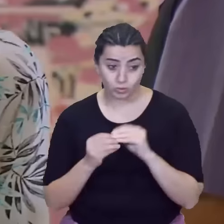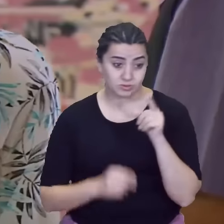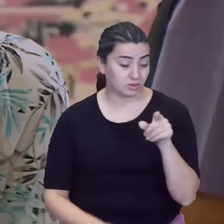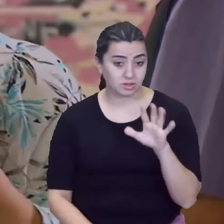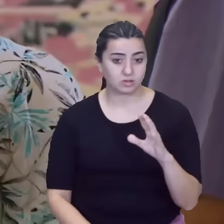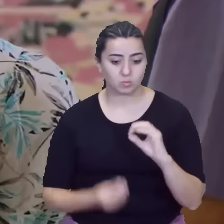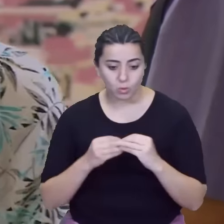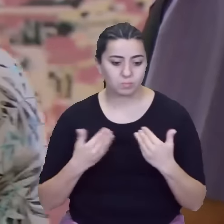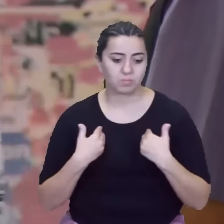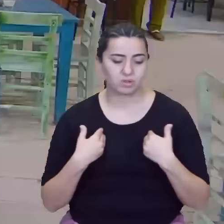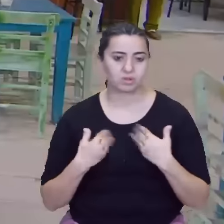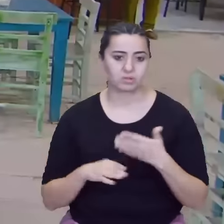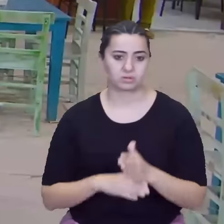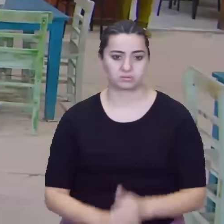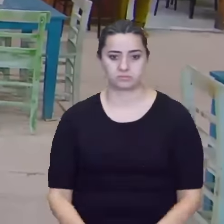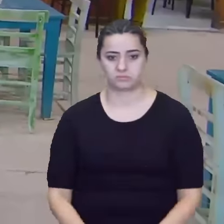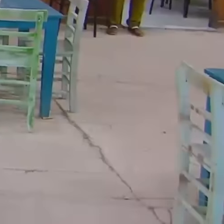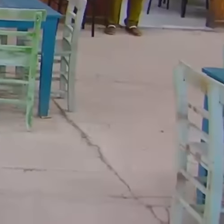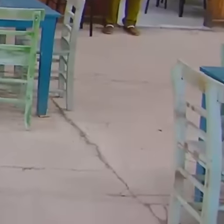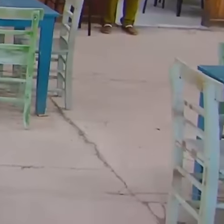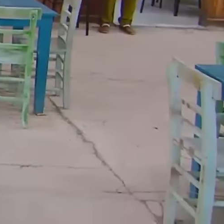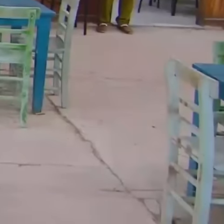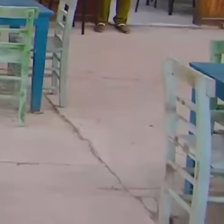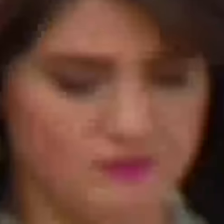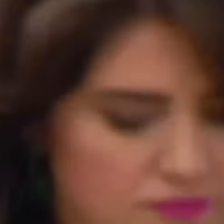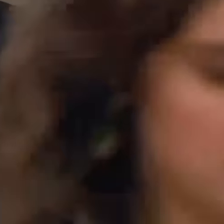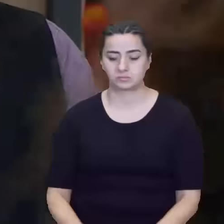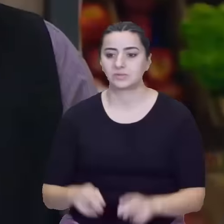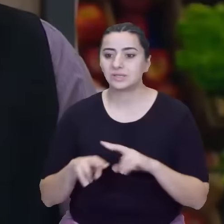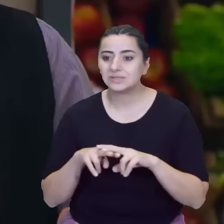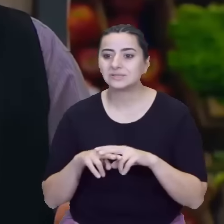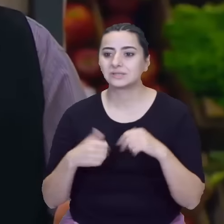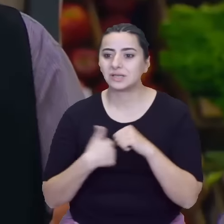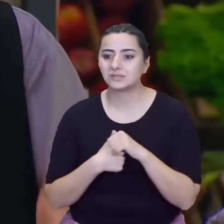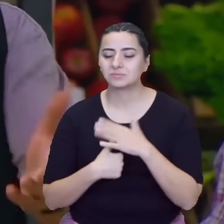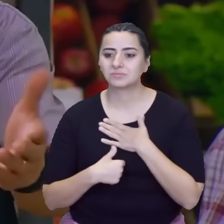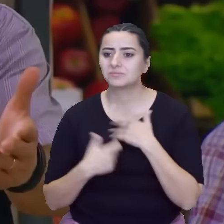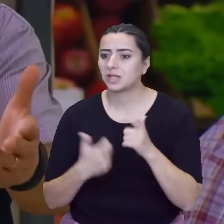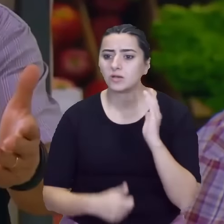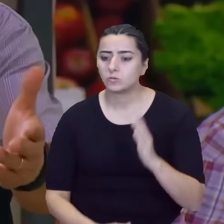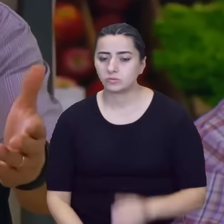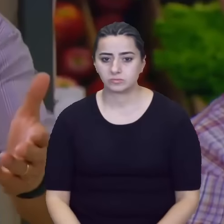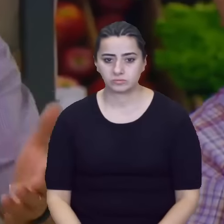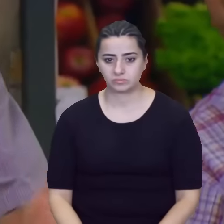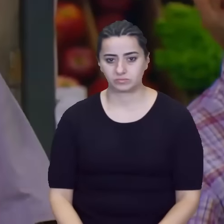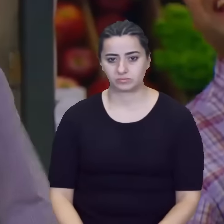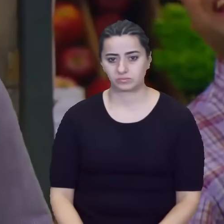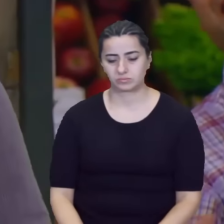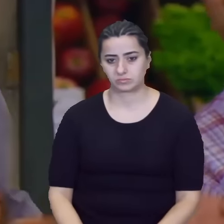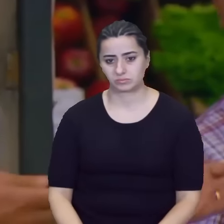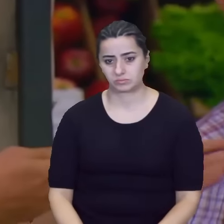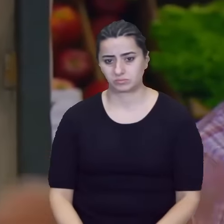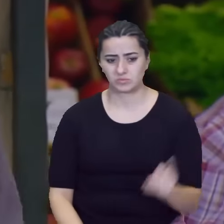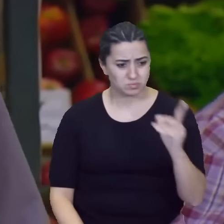değil, sorun bende. Gidiyor. Ya Yıldız, karıcığım, ya nereye gidiyorsun ya? Ya insan